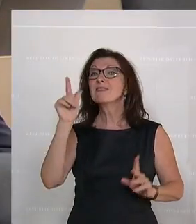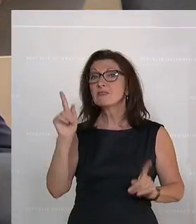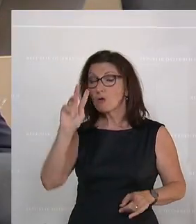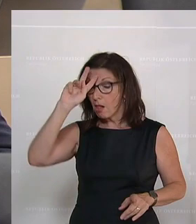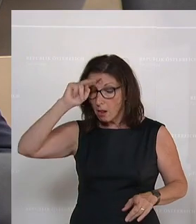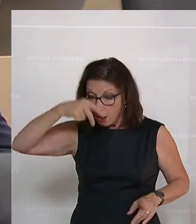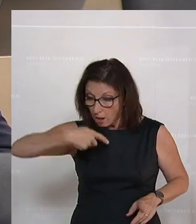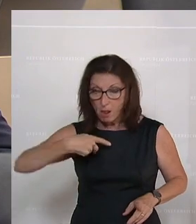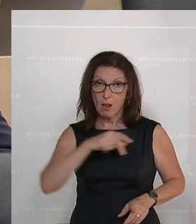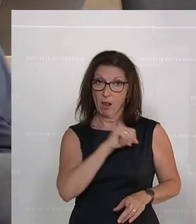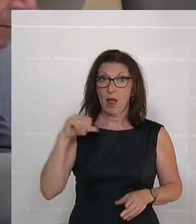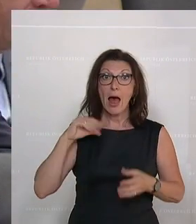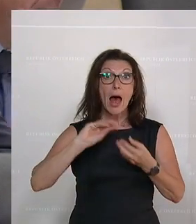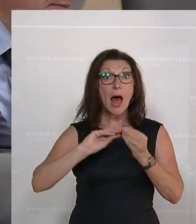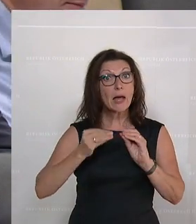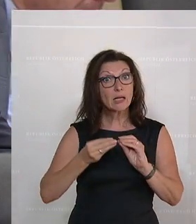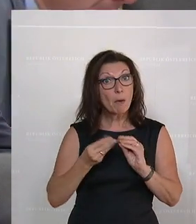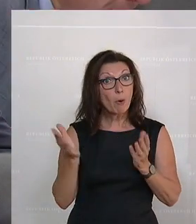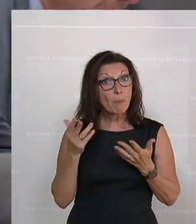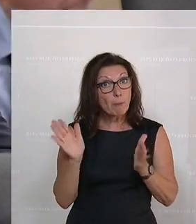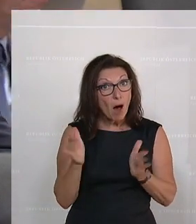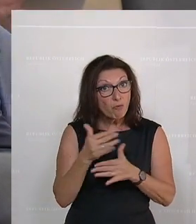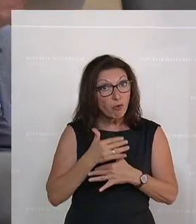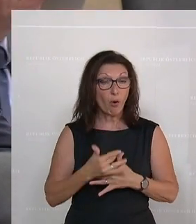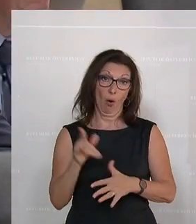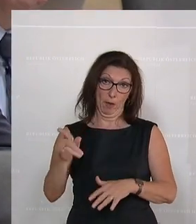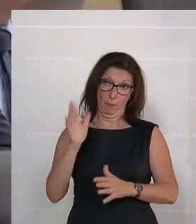probleme mal zu beseitigen liebe kolleginnen und kollegen